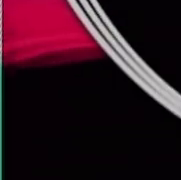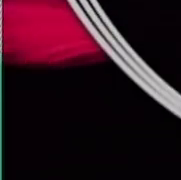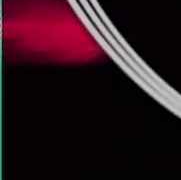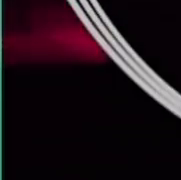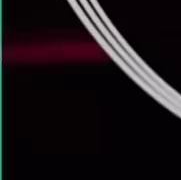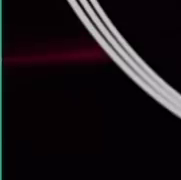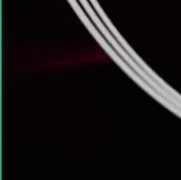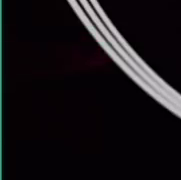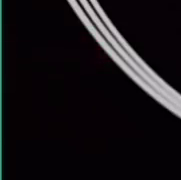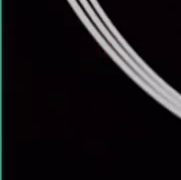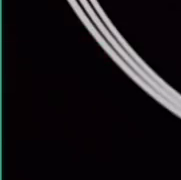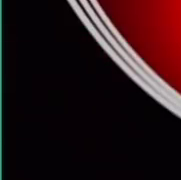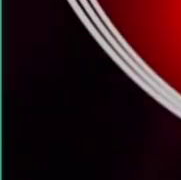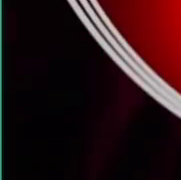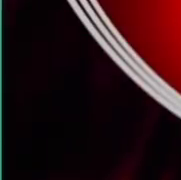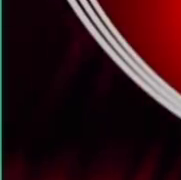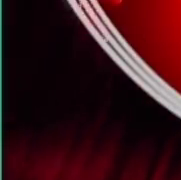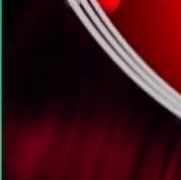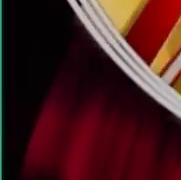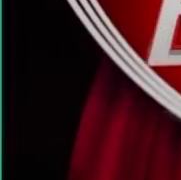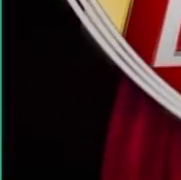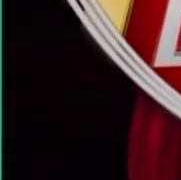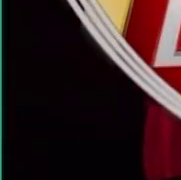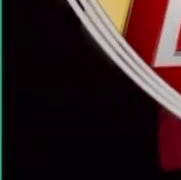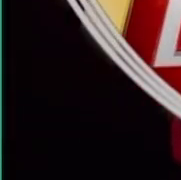हट न्युज एक्सप्रेस।